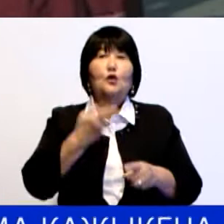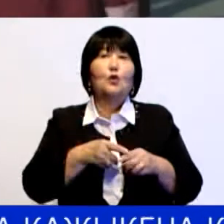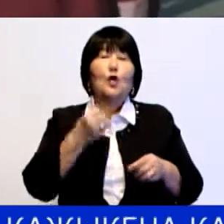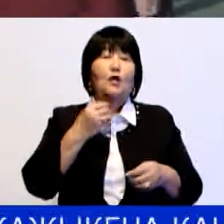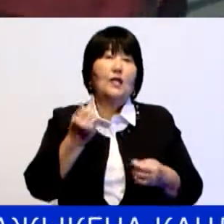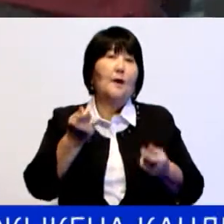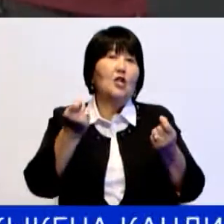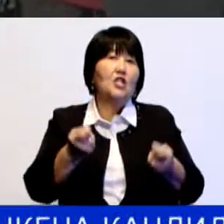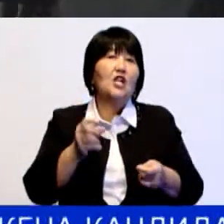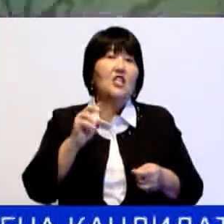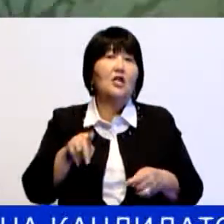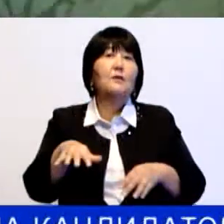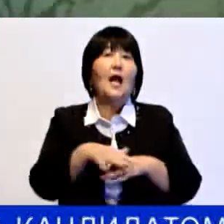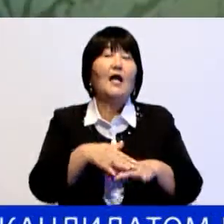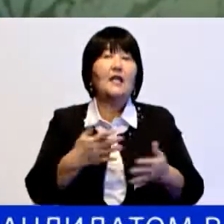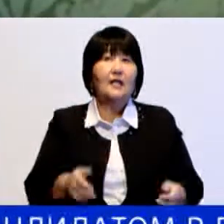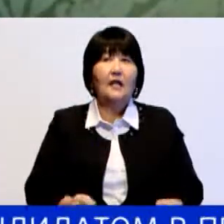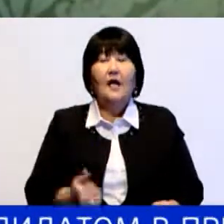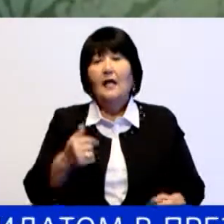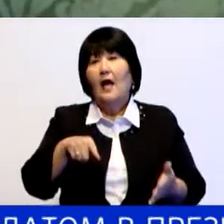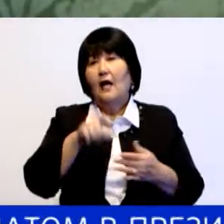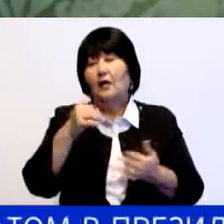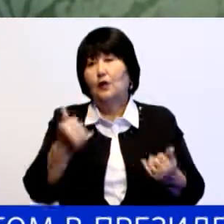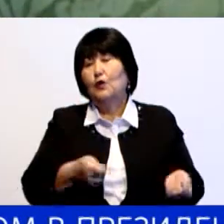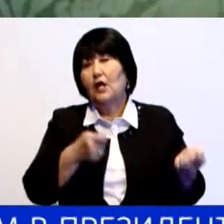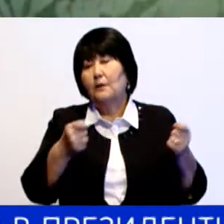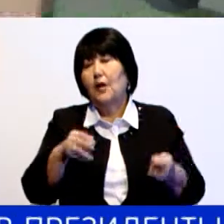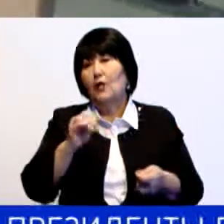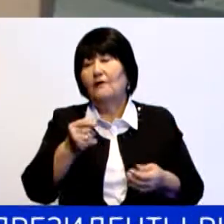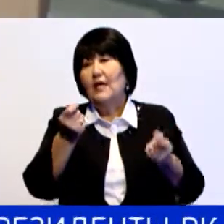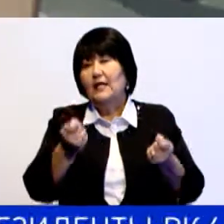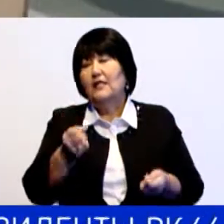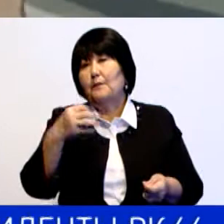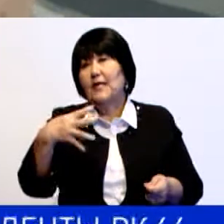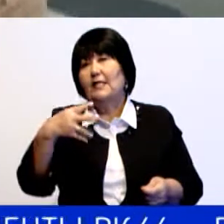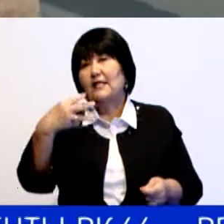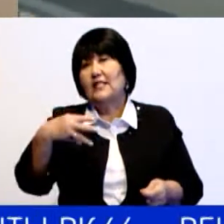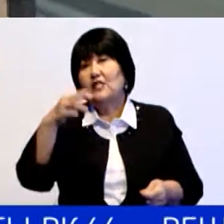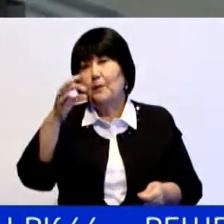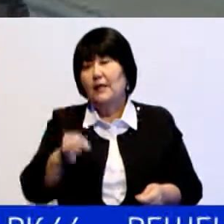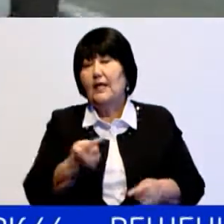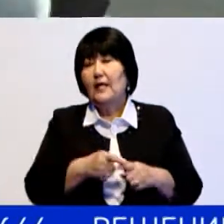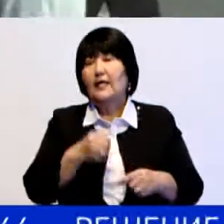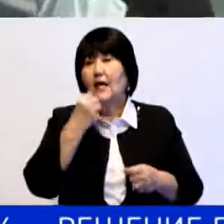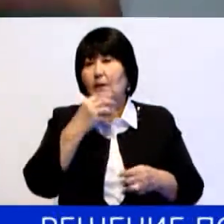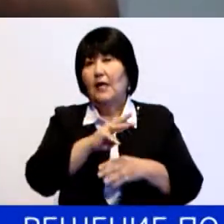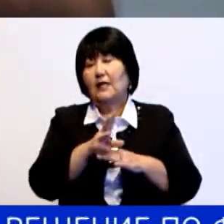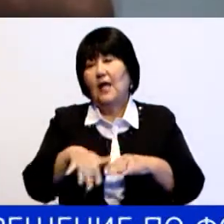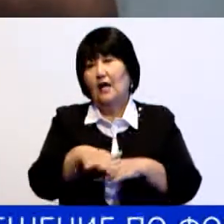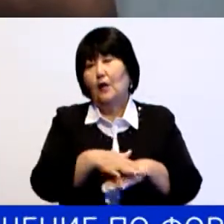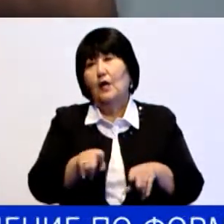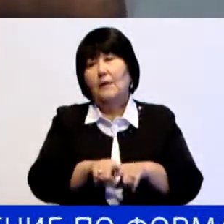намного дешевле чем на рынке для горожан сегодня привезли товары дешевле на 15-30 процентов это благо для народа